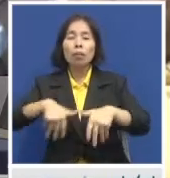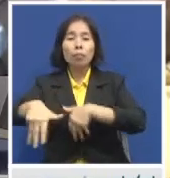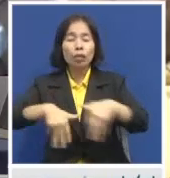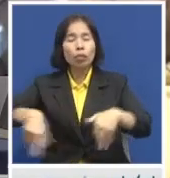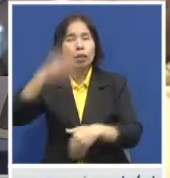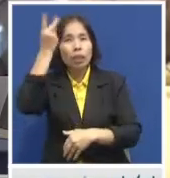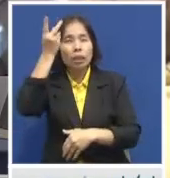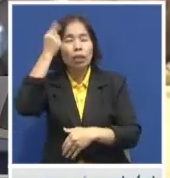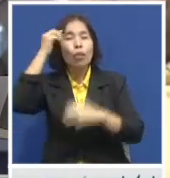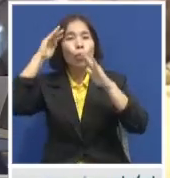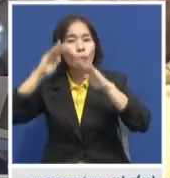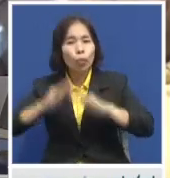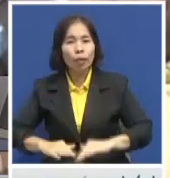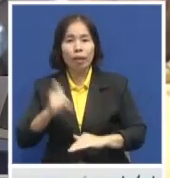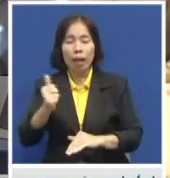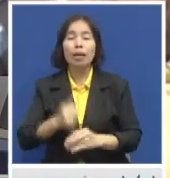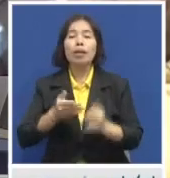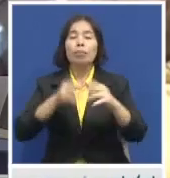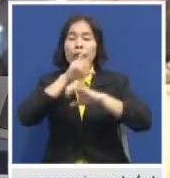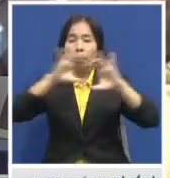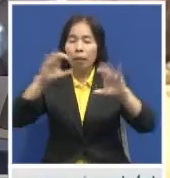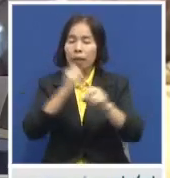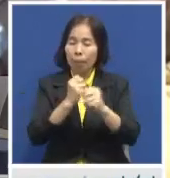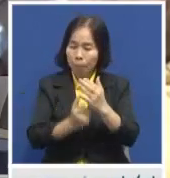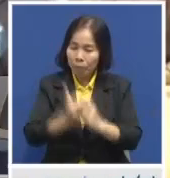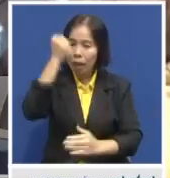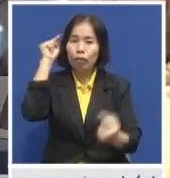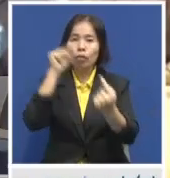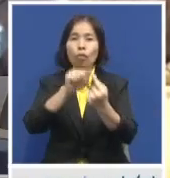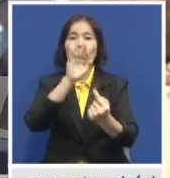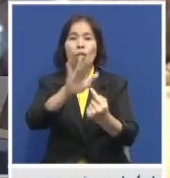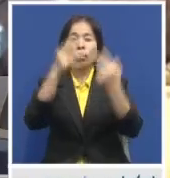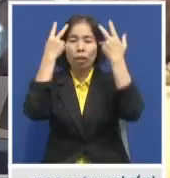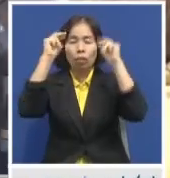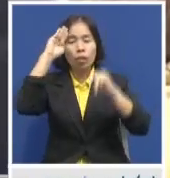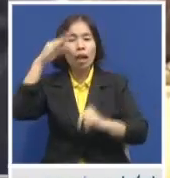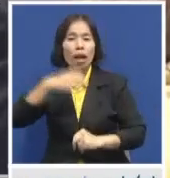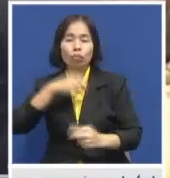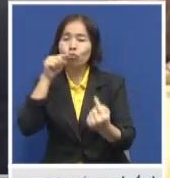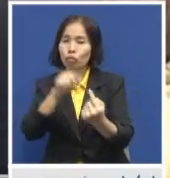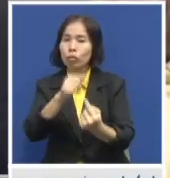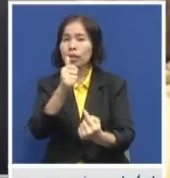จะคลี่คลายลงและรัฐบาลจะประสบความสำเร็จตามความตั้งใจของท่านนายกรัฐมนตรีขอบคุณครับ